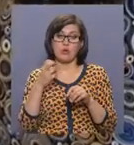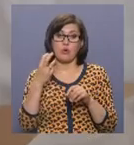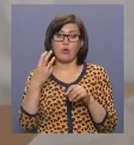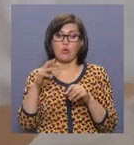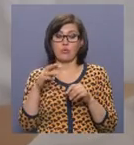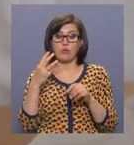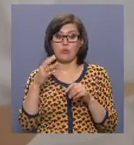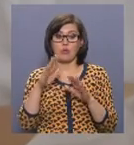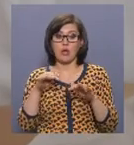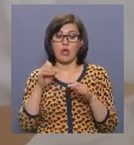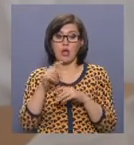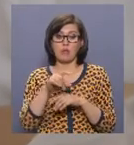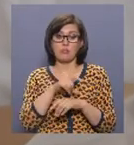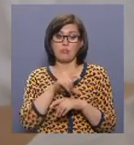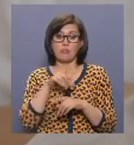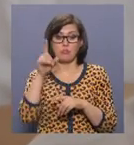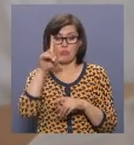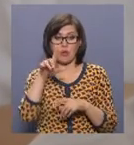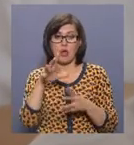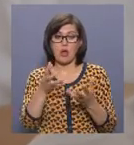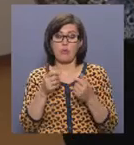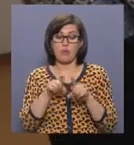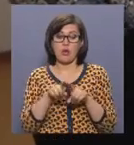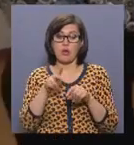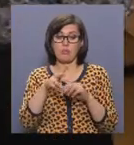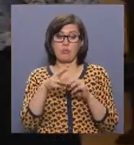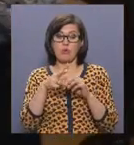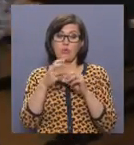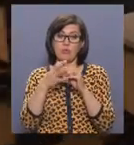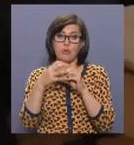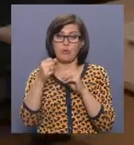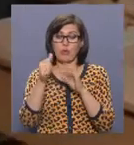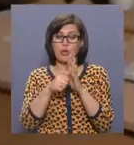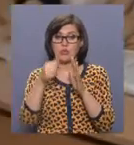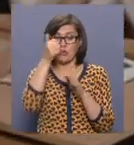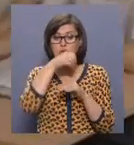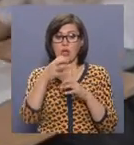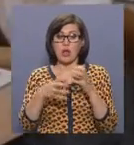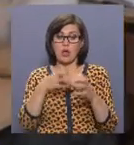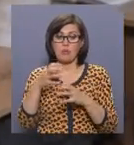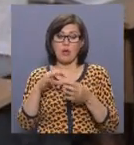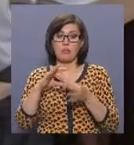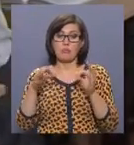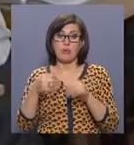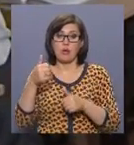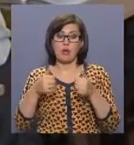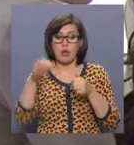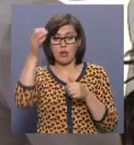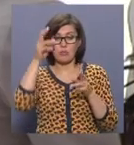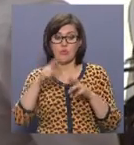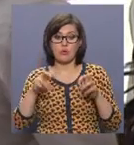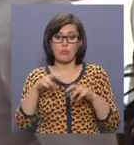белгіге үміткер екен. 2014 пен 2016 жылдар аралығындағы 49-ға жуық халықаралық олимпиадалар мен ғылыми